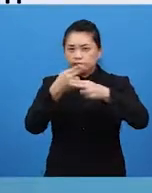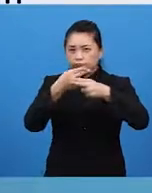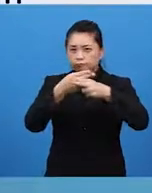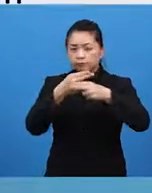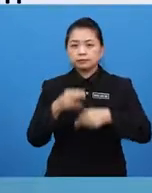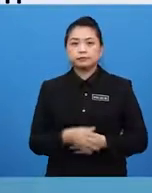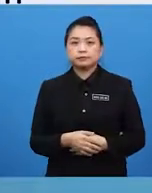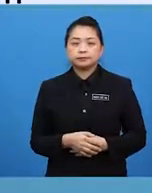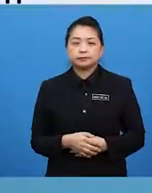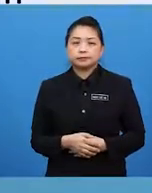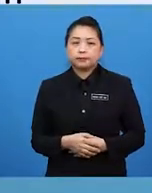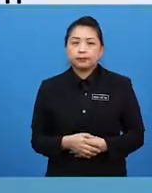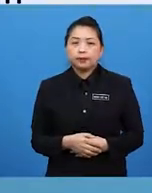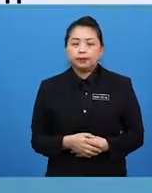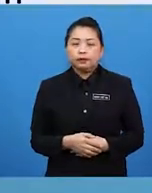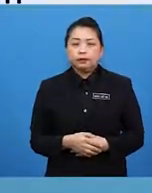singkat